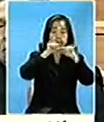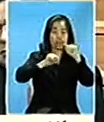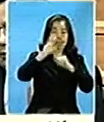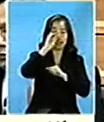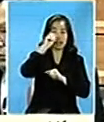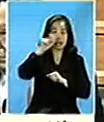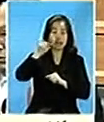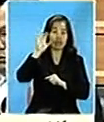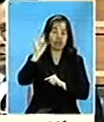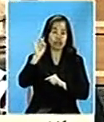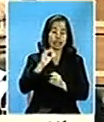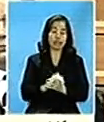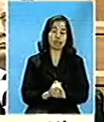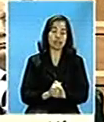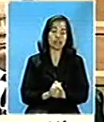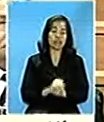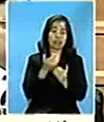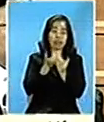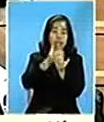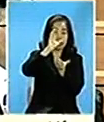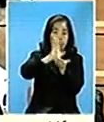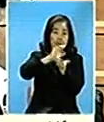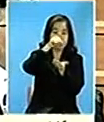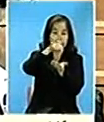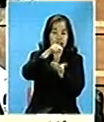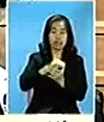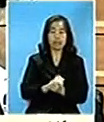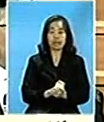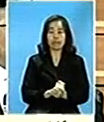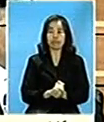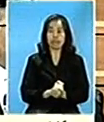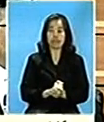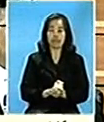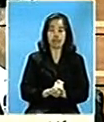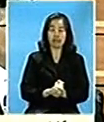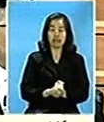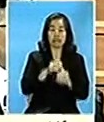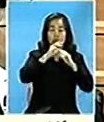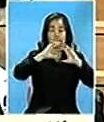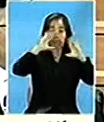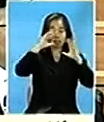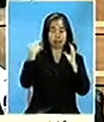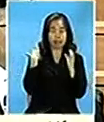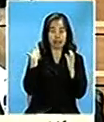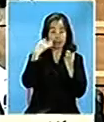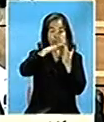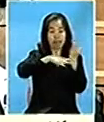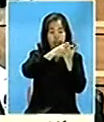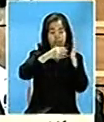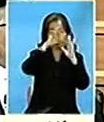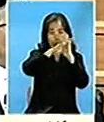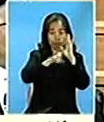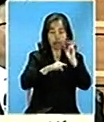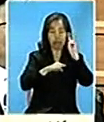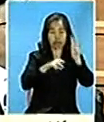0.8% ครับท่านประธานครับในจำนวนนี้นะครับท่านประธานรัฐบาลประมาณการรายได้ไว้ที่